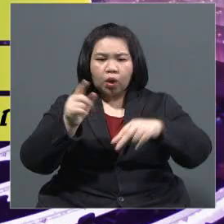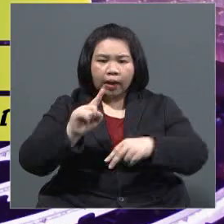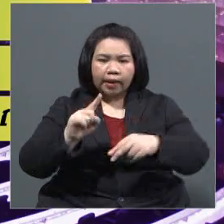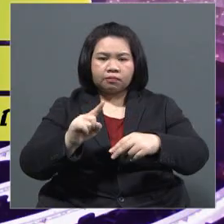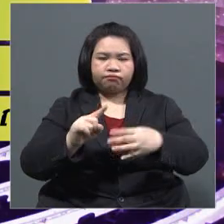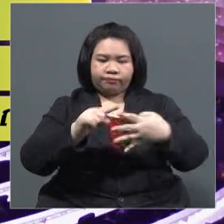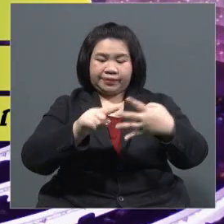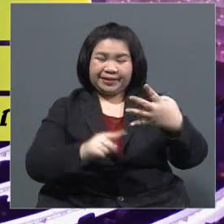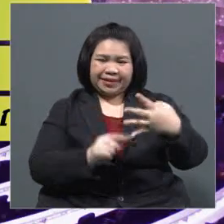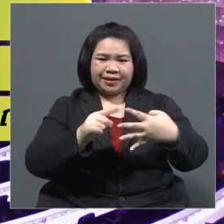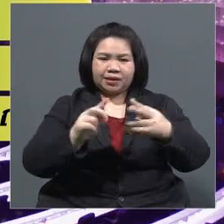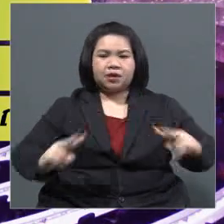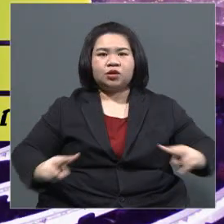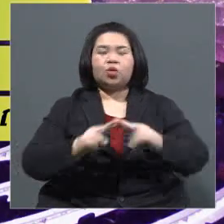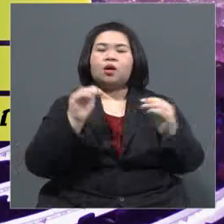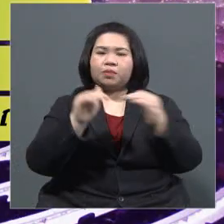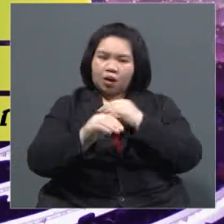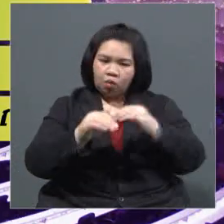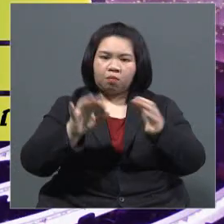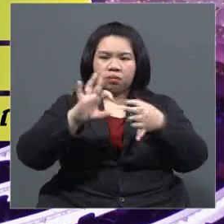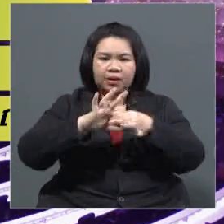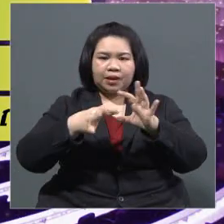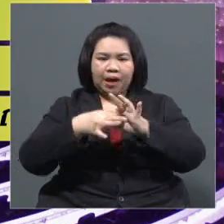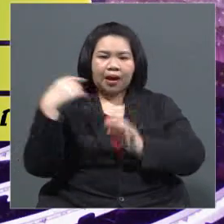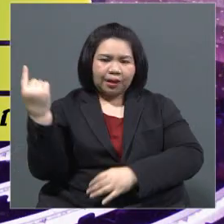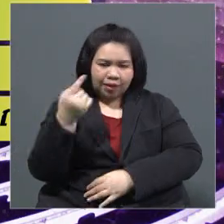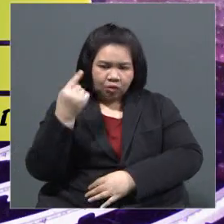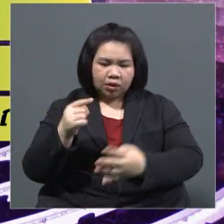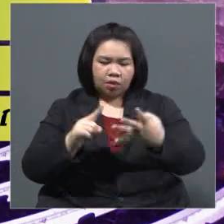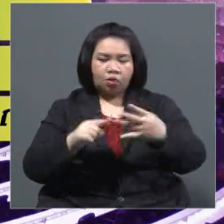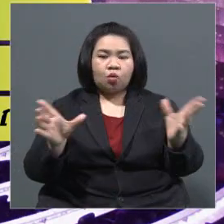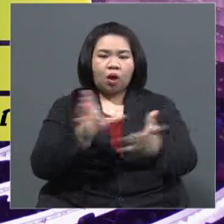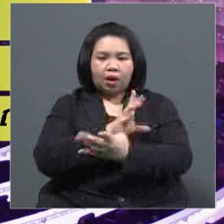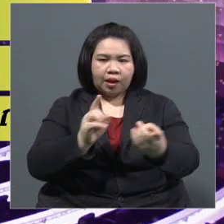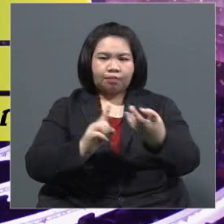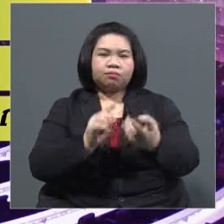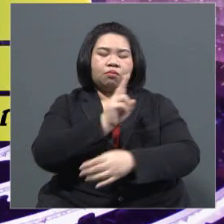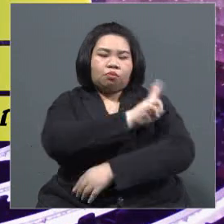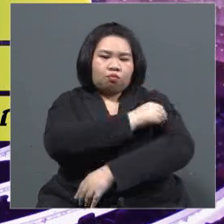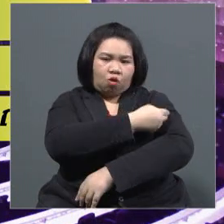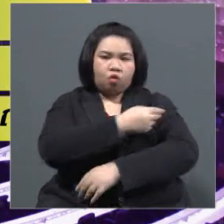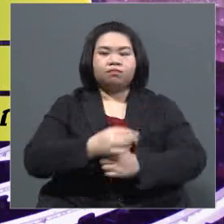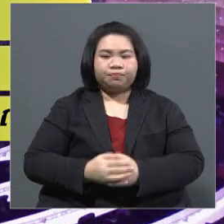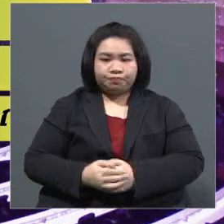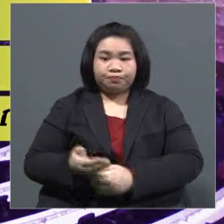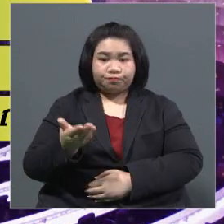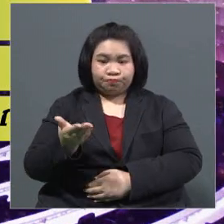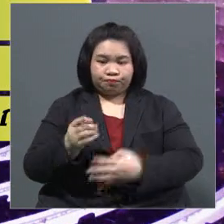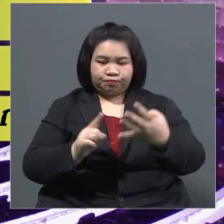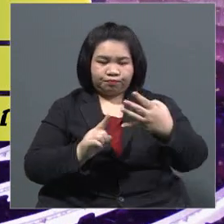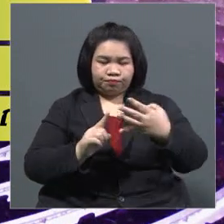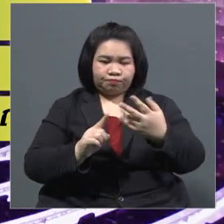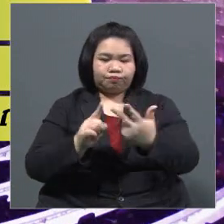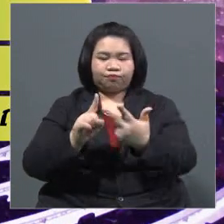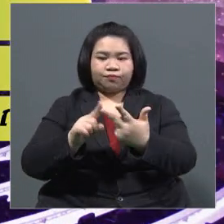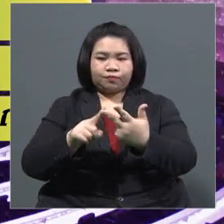คมนาคมกระทรวงการท่องเที่ยวและกีฬากระทรวงวัฒนธรรมและกระทรวงสาธารณสุขค่ะทางด้านนายพิชัยชุณหวชิรนะคะ